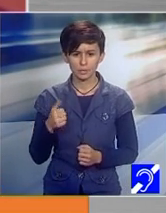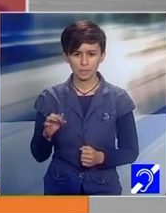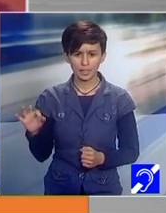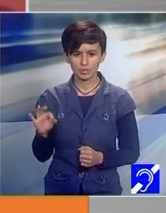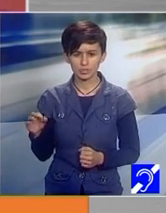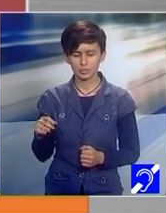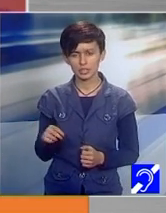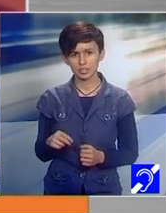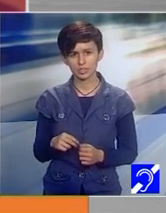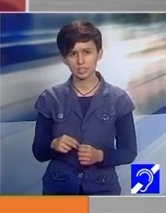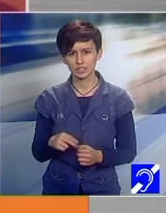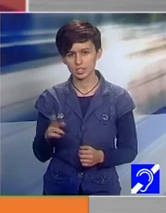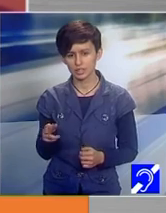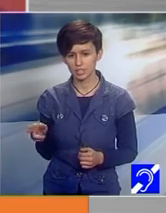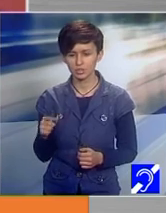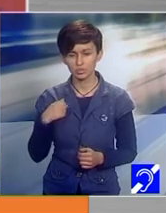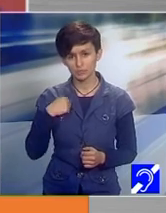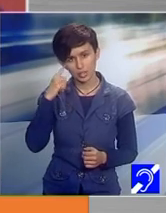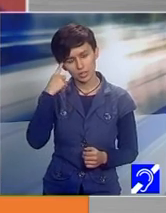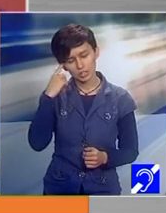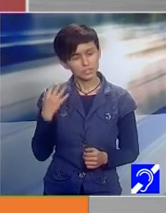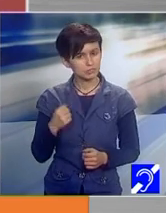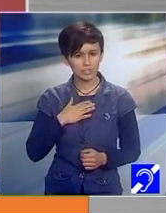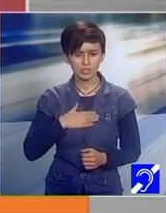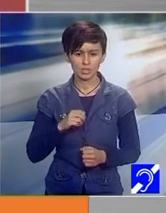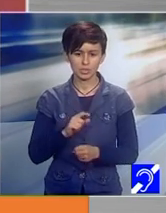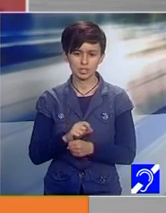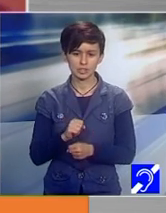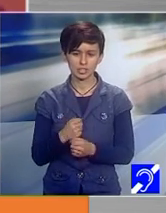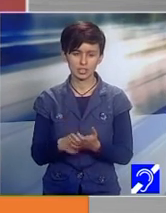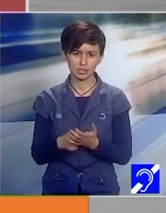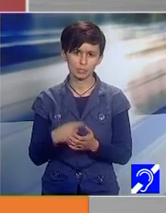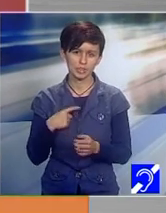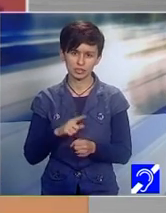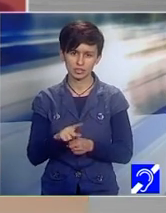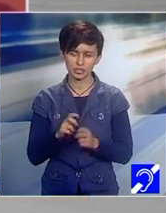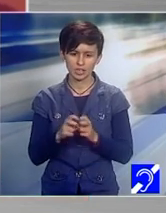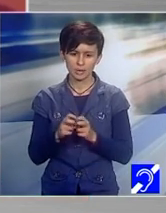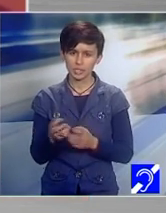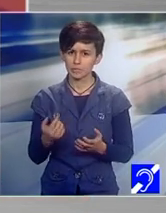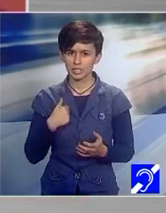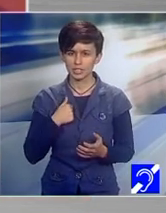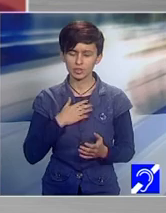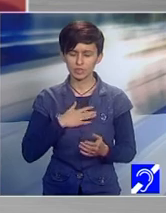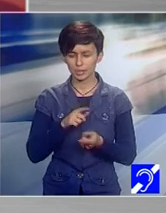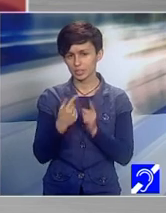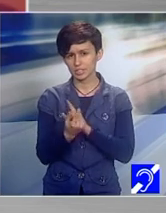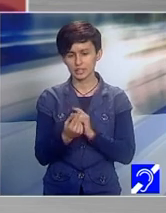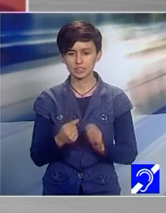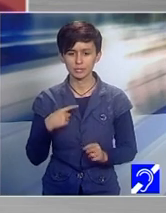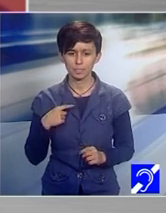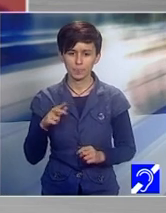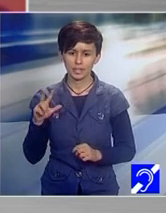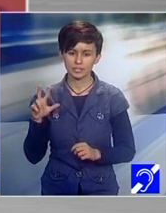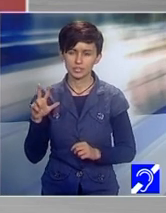cumpăr. Am oricând câteva aparate pe care vreau să le locuiesc, de exemplu, aparat de circulație extracorporeală. Am 3 acum. Unul este